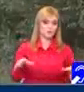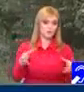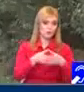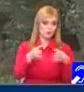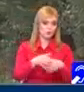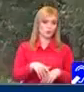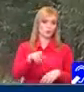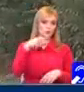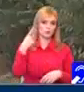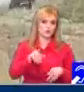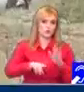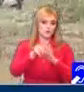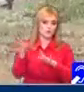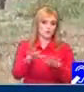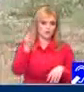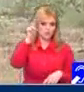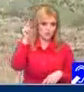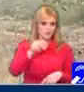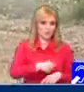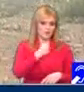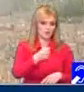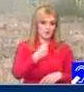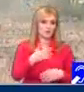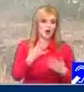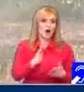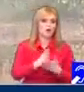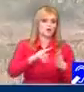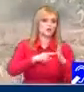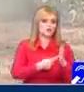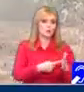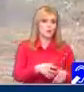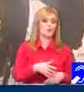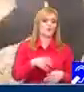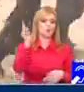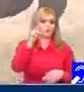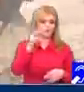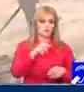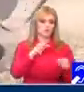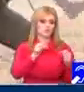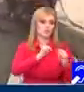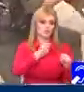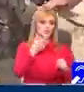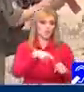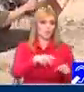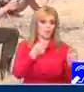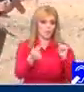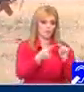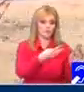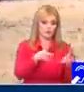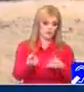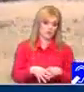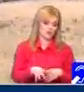de trupe ruse a început desfășurarea exercițiilor militare care au scop de a contracara terorismul. Ministerul Afacerilor Externe